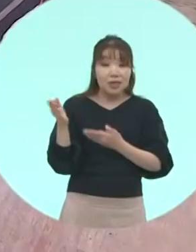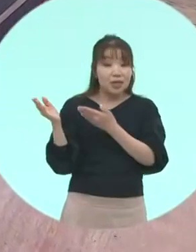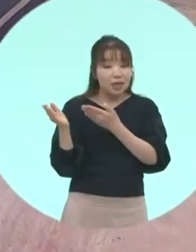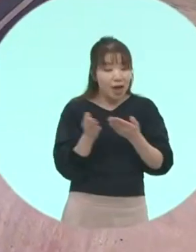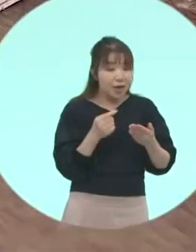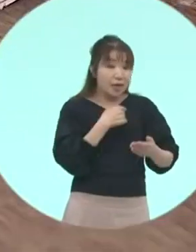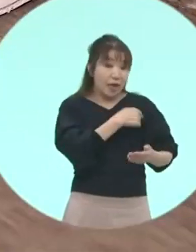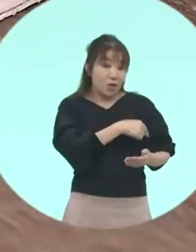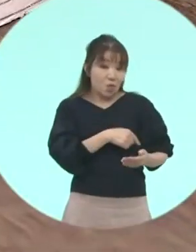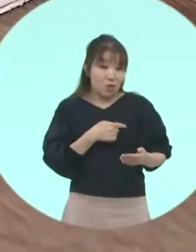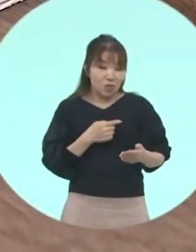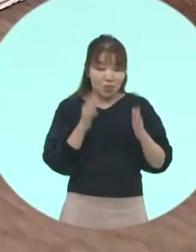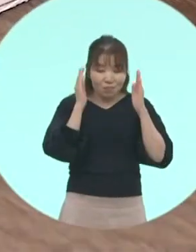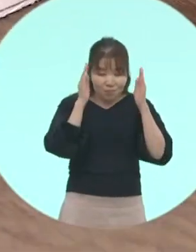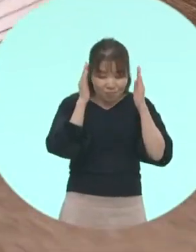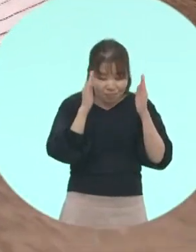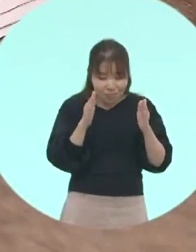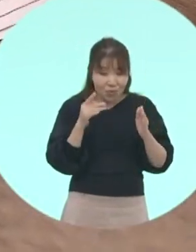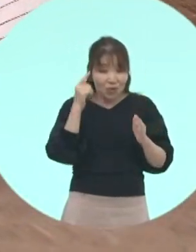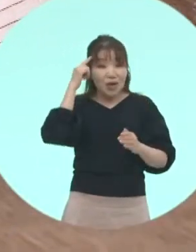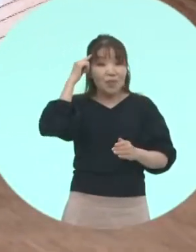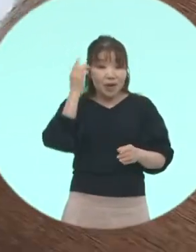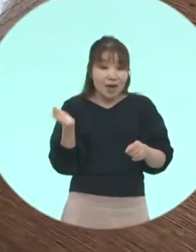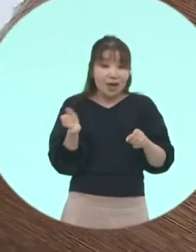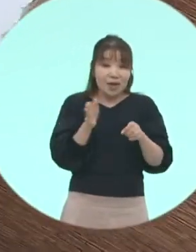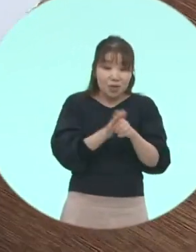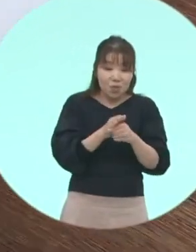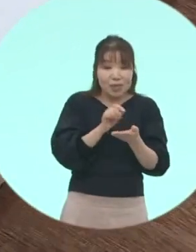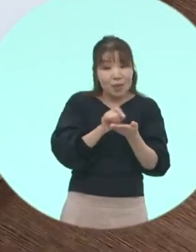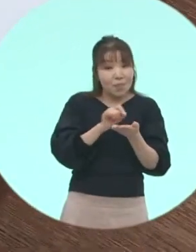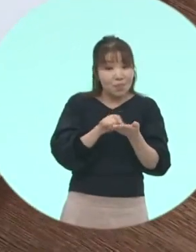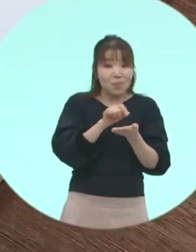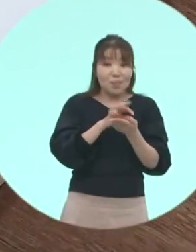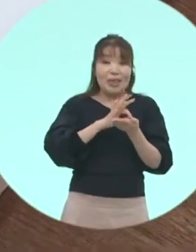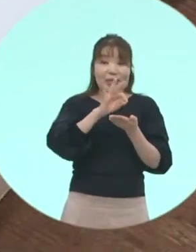の思いを一生懸命考えて書いたメッセージと、